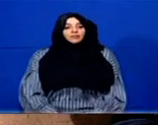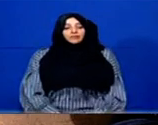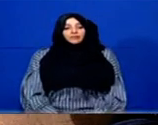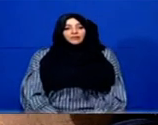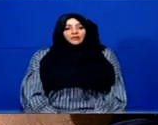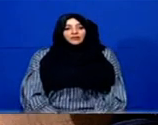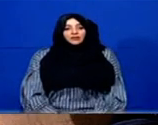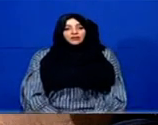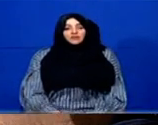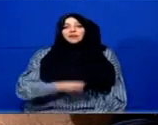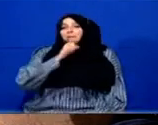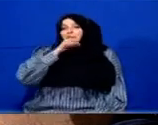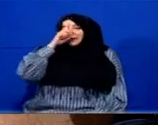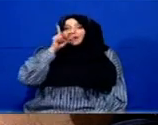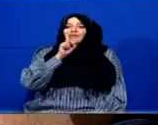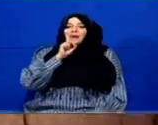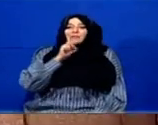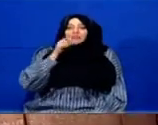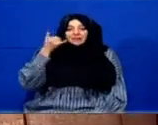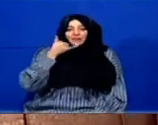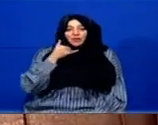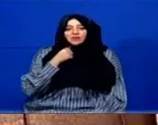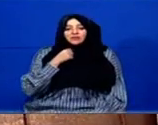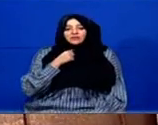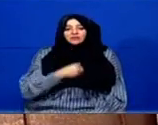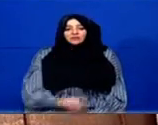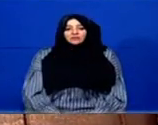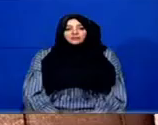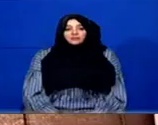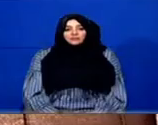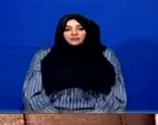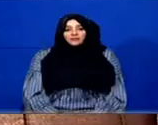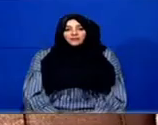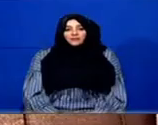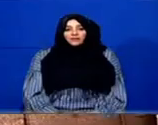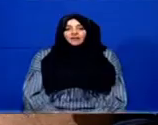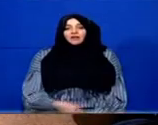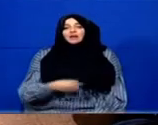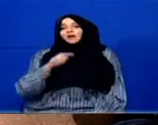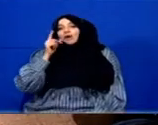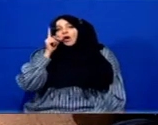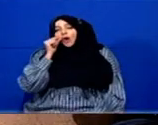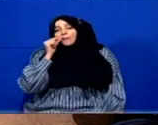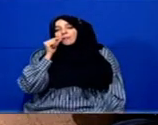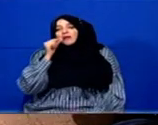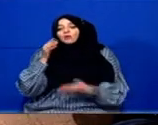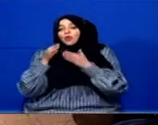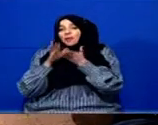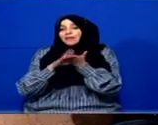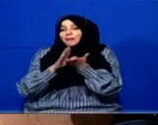فوزيه من البولي ده طيب سمعت صديقتها من وهران خطبها شخص من امريكا